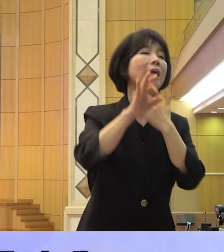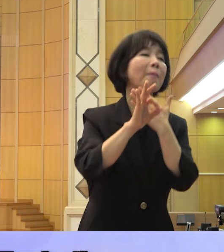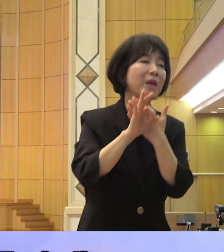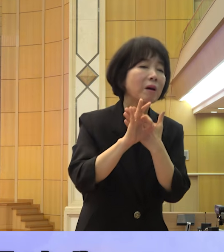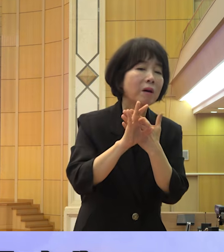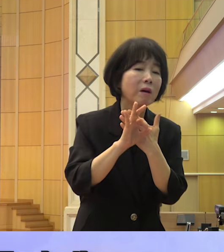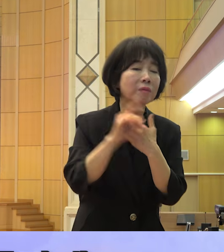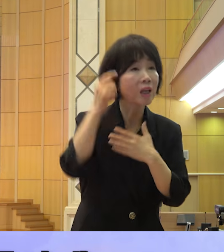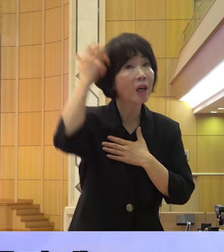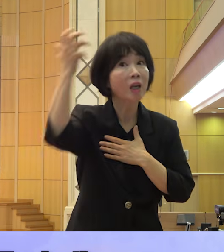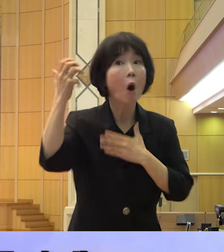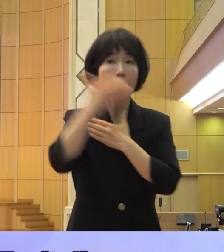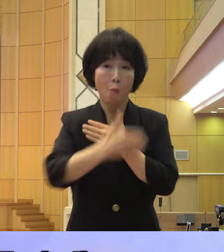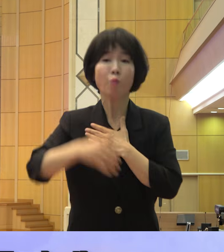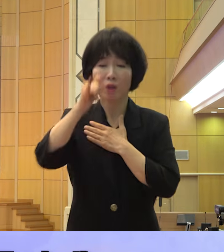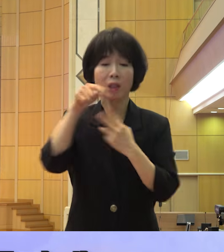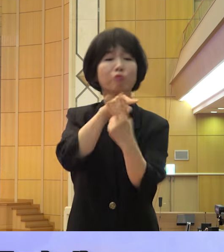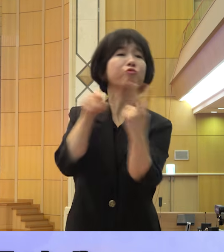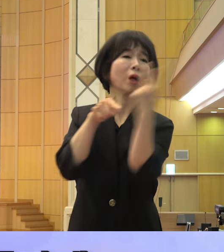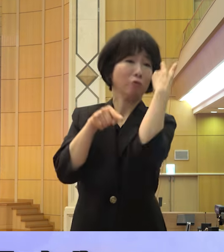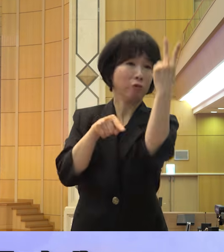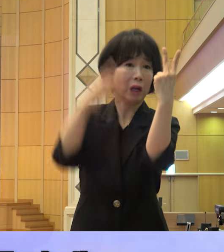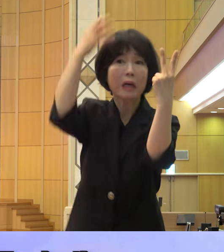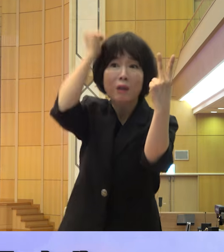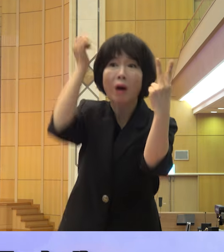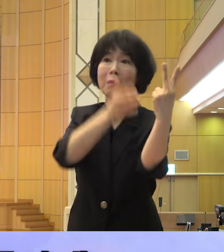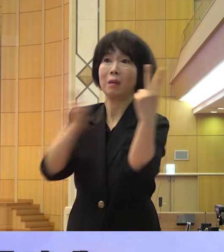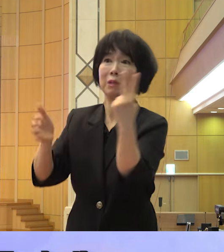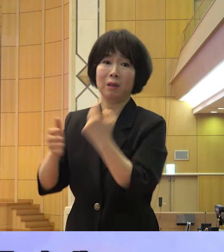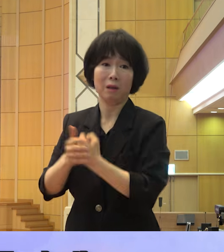있으면 영의 몸도 있다는 걸 알아야 돼요.